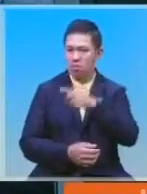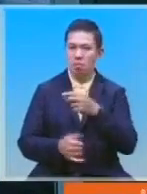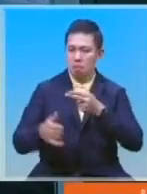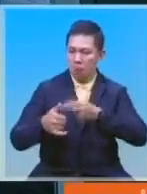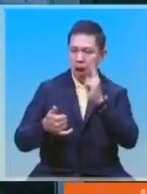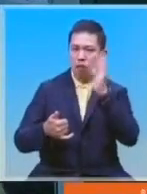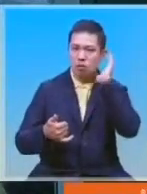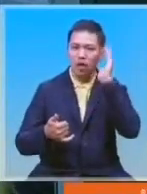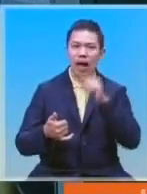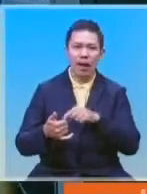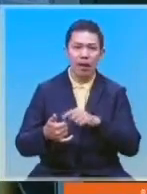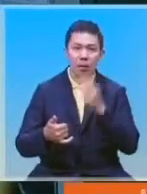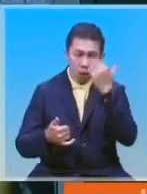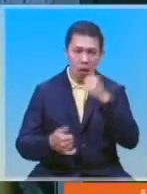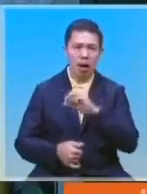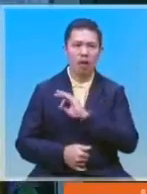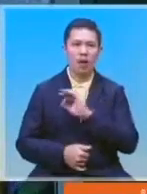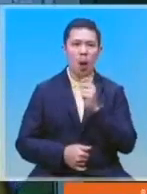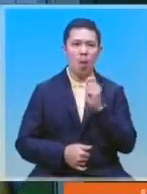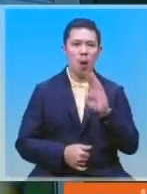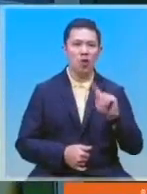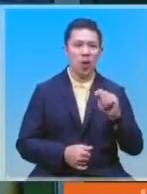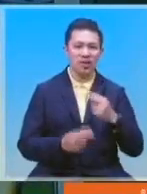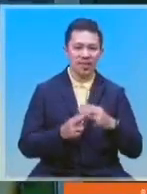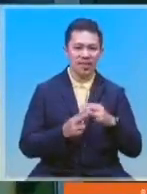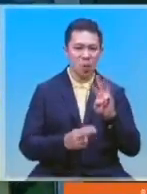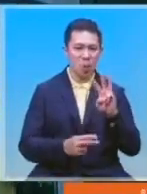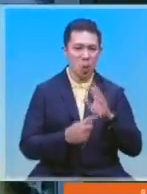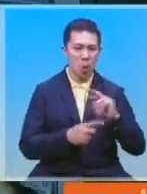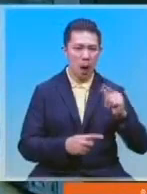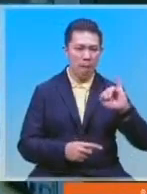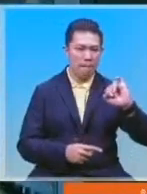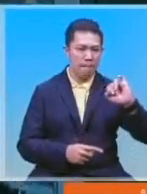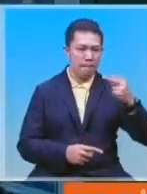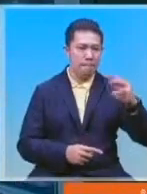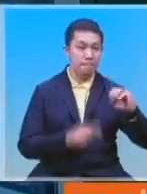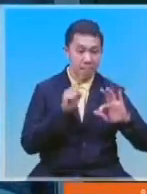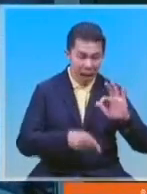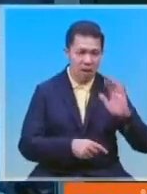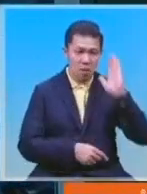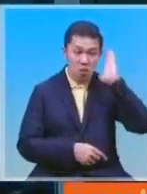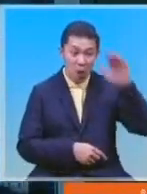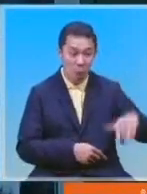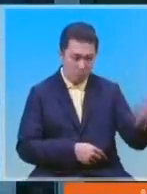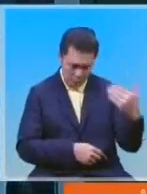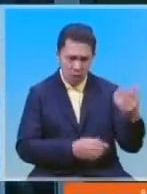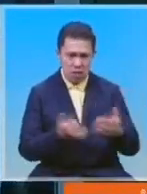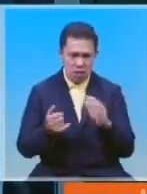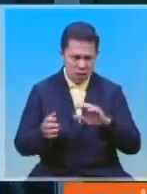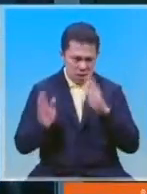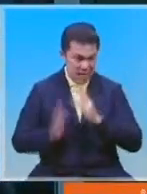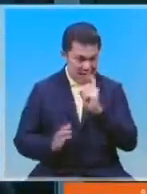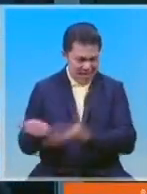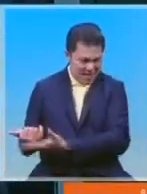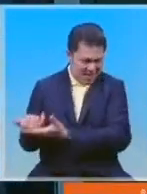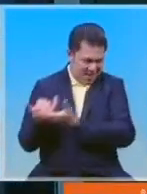มีสามีคนนี้สมาชิกอบต.บางร่วมกันเอาศพไปฝังดินนั่นเอง